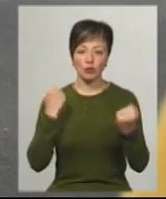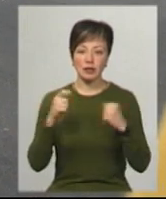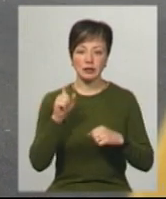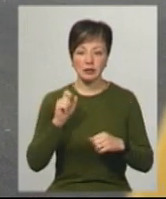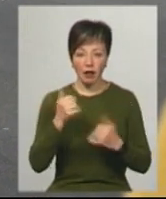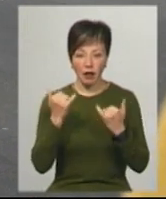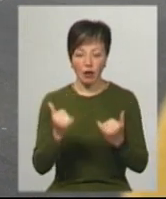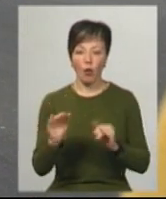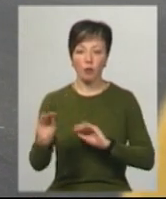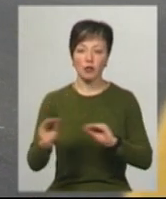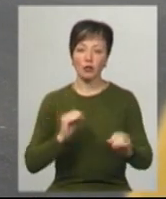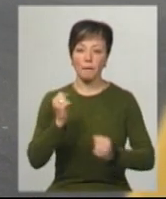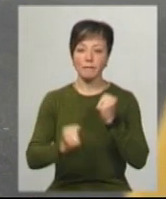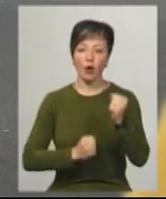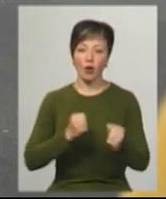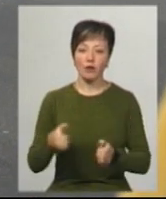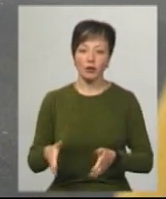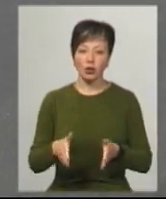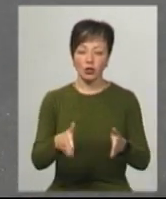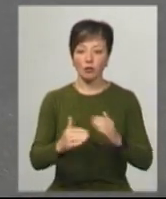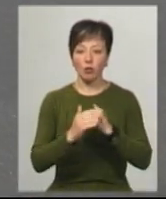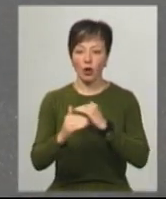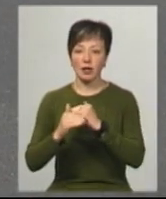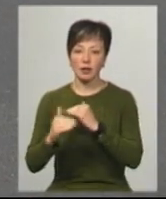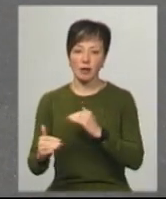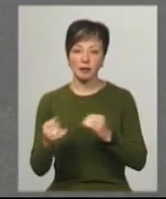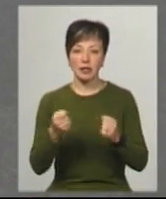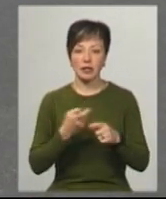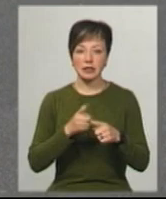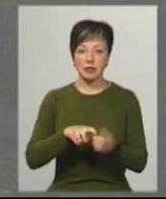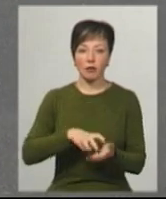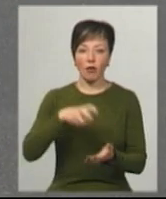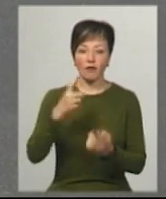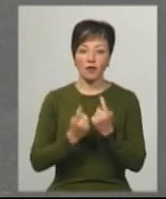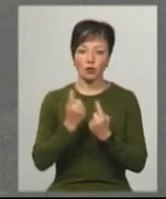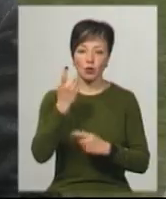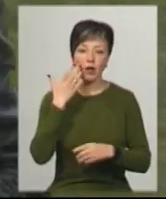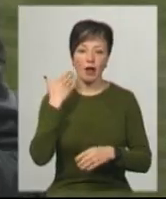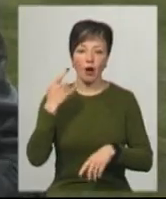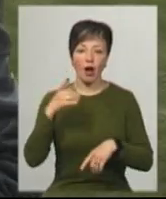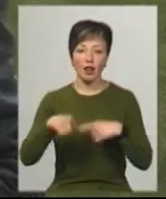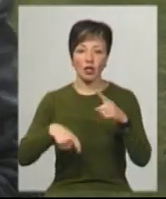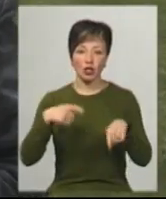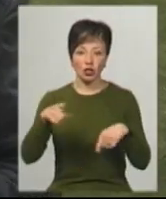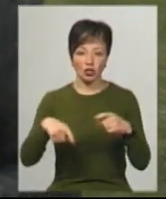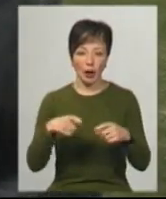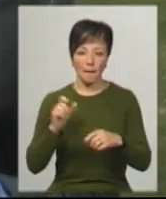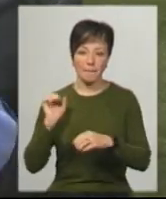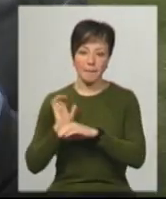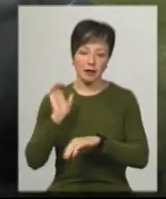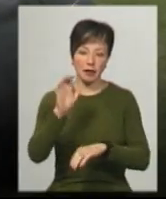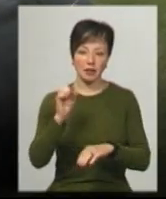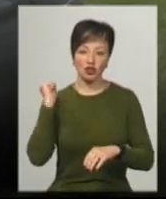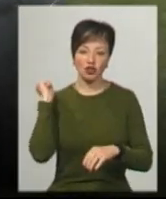нею, облаштовують бігові доріжки з поліеретановим покриттям та сектори для стрибків у висоту і легкоатлетичних питань. Стрибки з